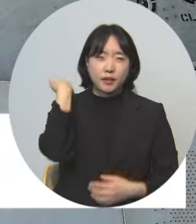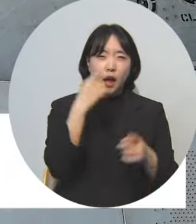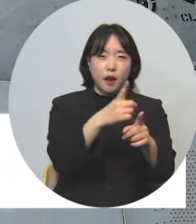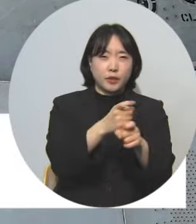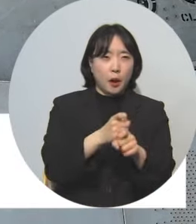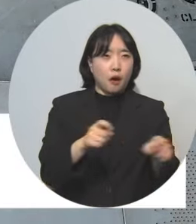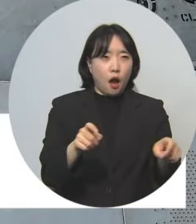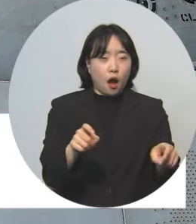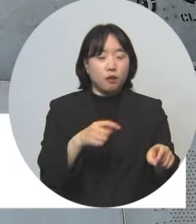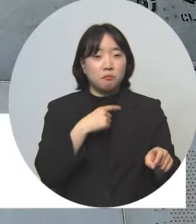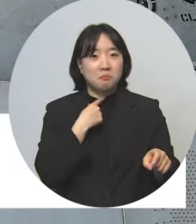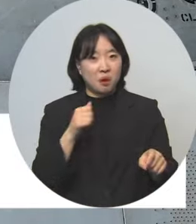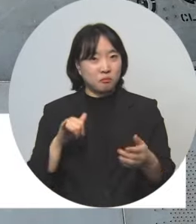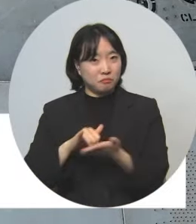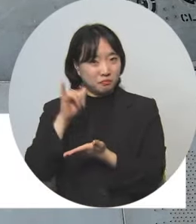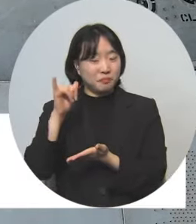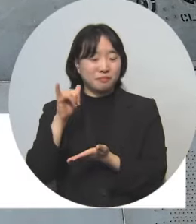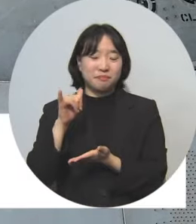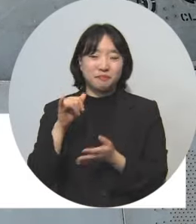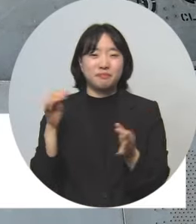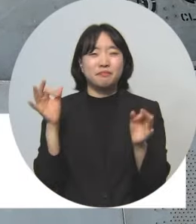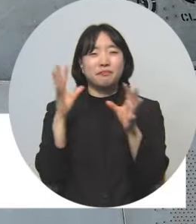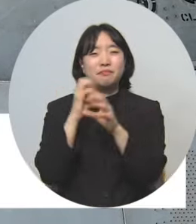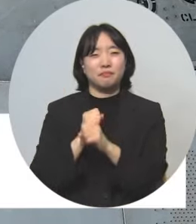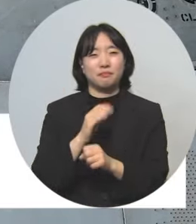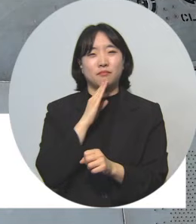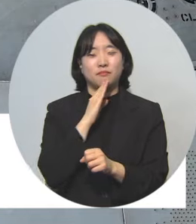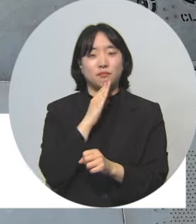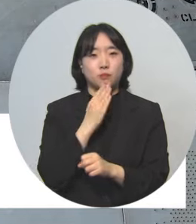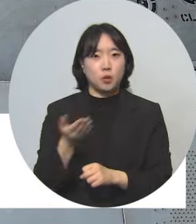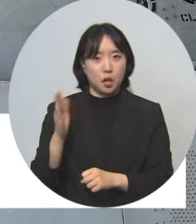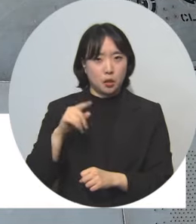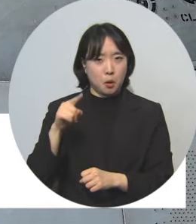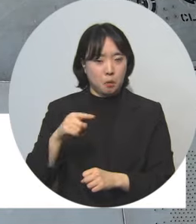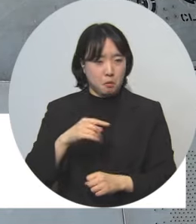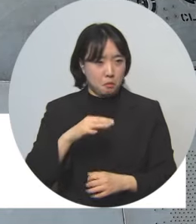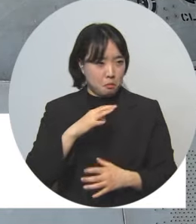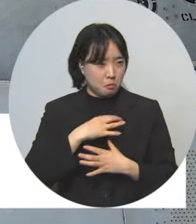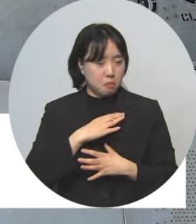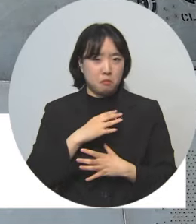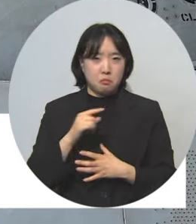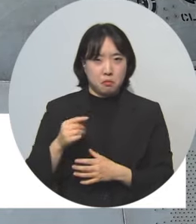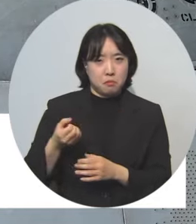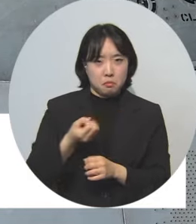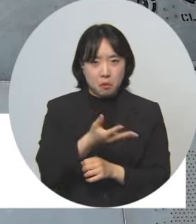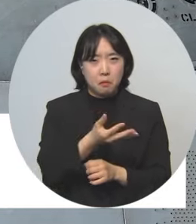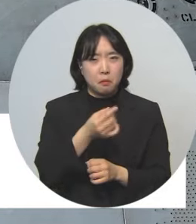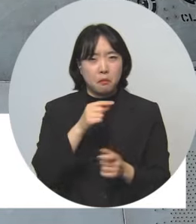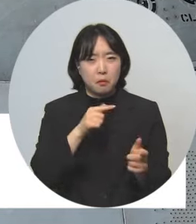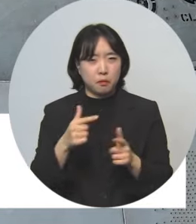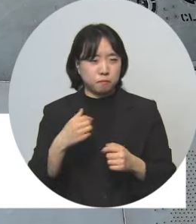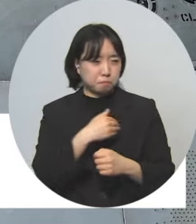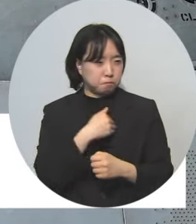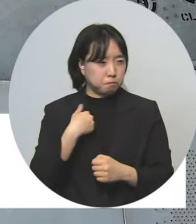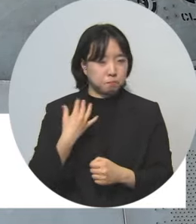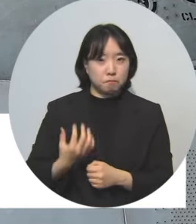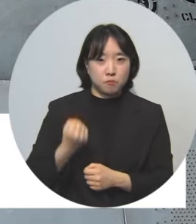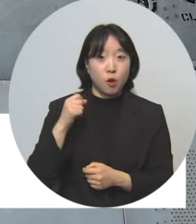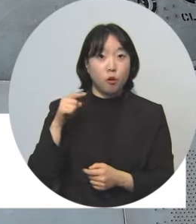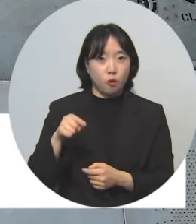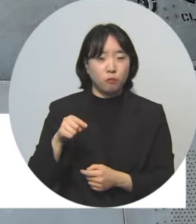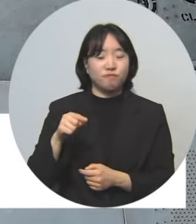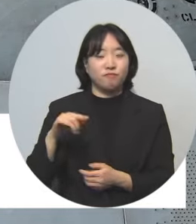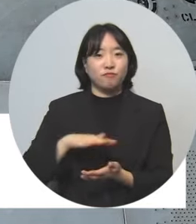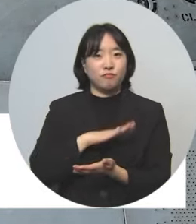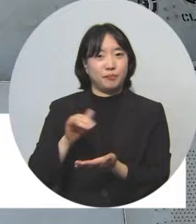미사일은 역사 속으로 사라지지만 이 미사일의 강력한 위용과 이 미사일을 운용하며 가졌던 자신감은